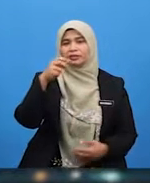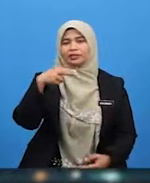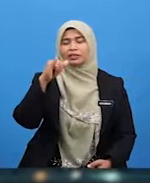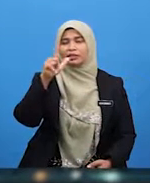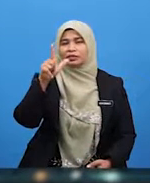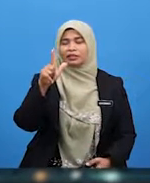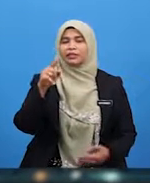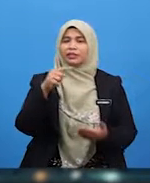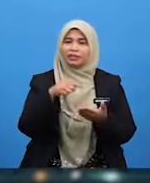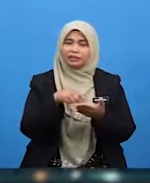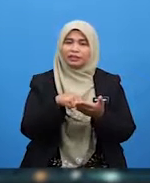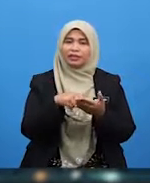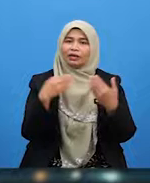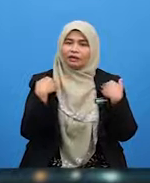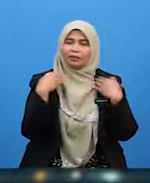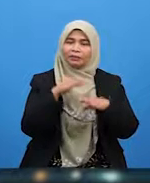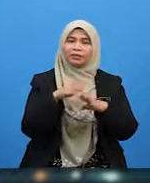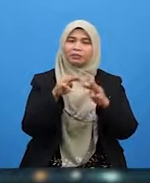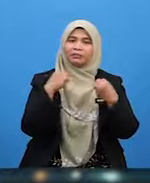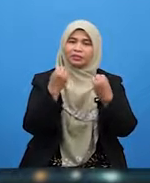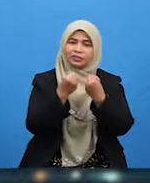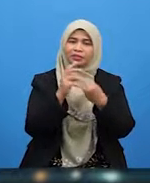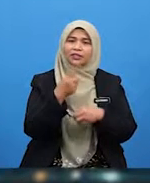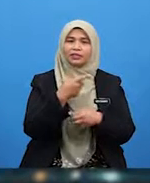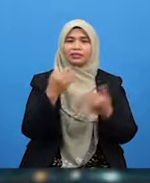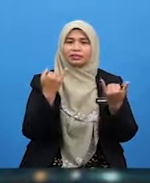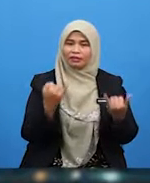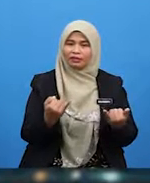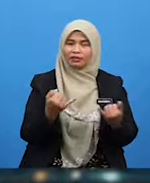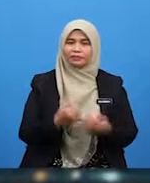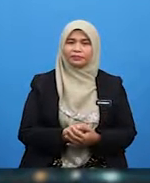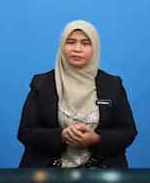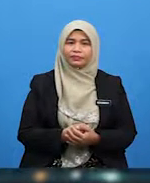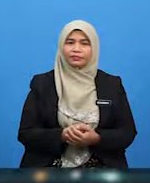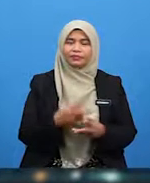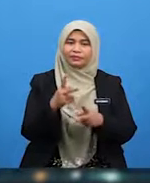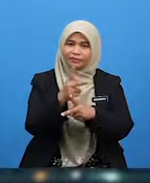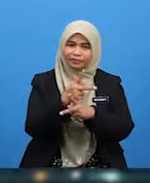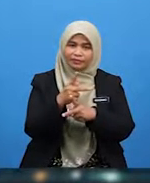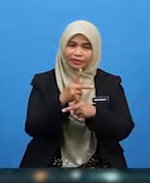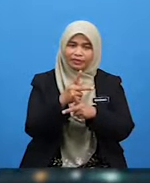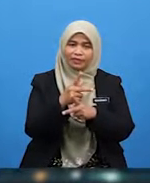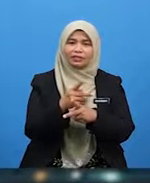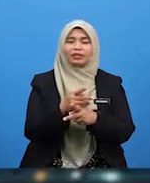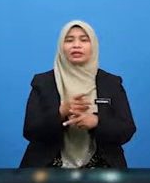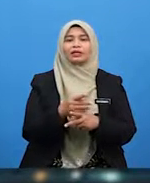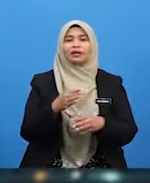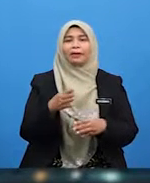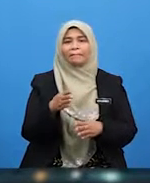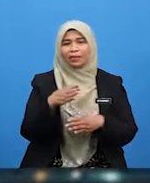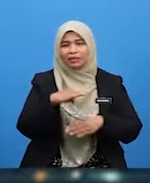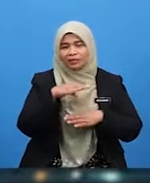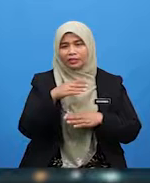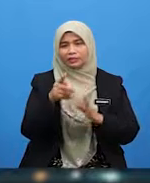jahil akidah dan akhlak itu ada pada masyarakat kita sekarang? Hati-hati. Menjaga batas pergaulan